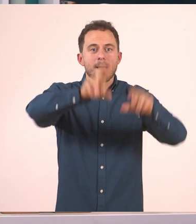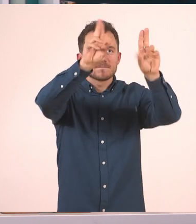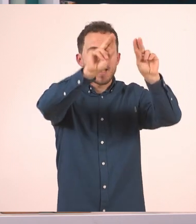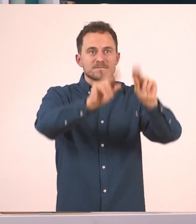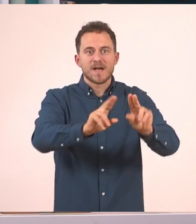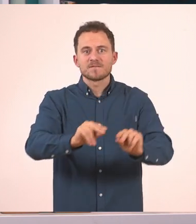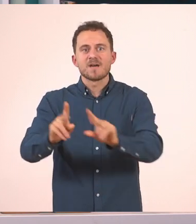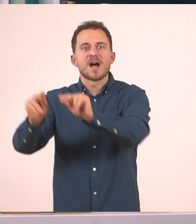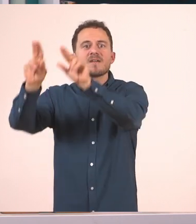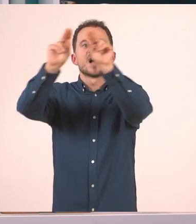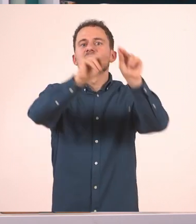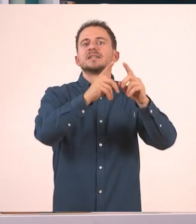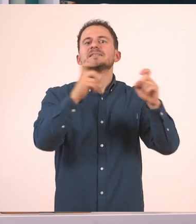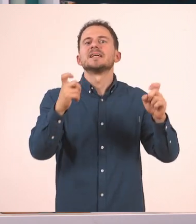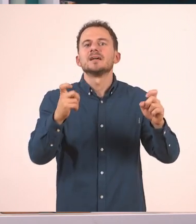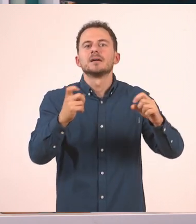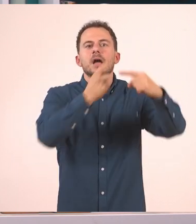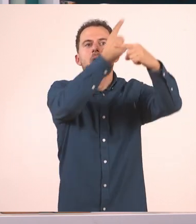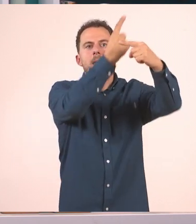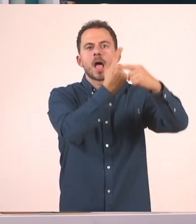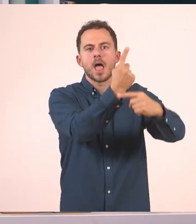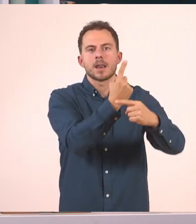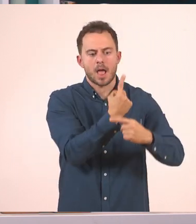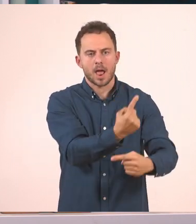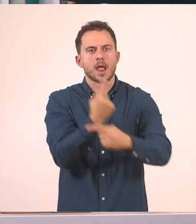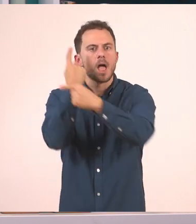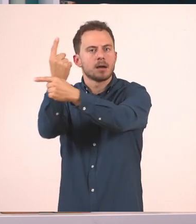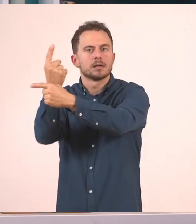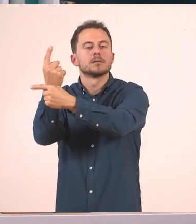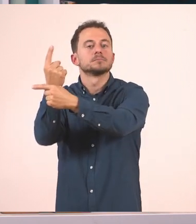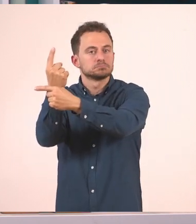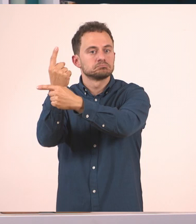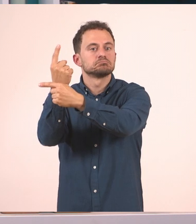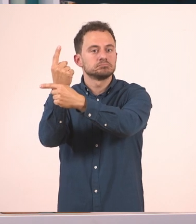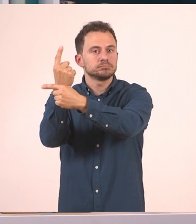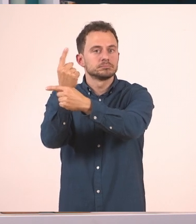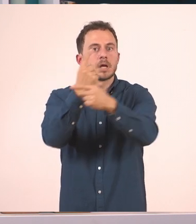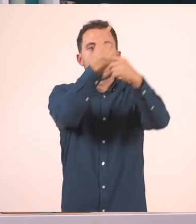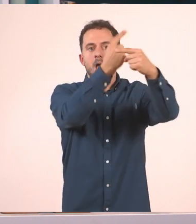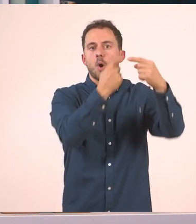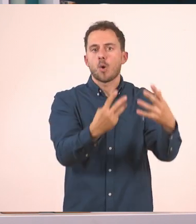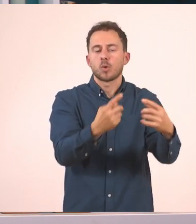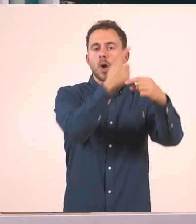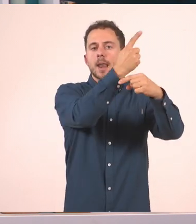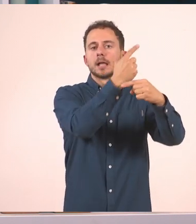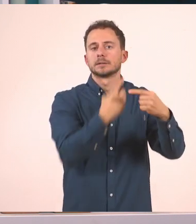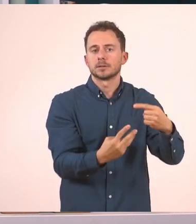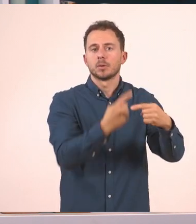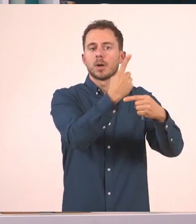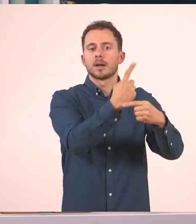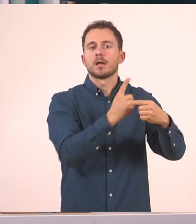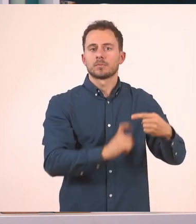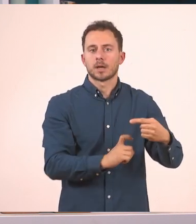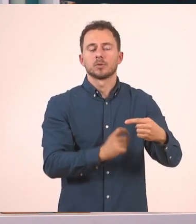1. Όλα στον αριθμητή έχουν 1. 1/8, 1/3, 1/10,